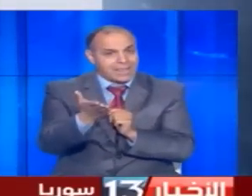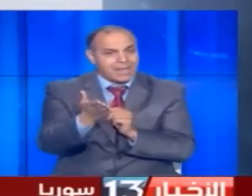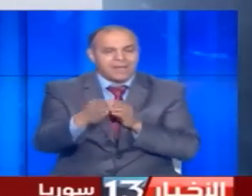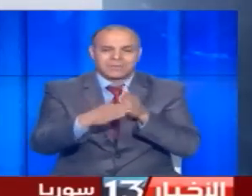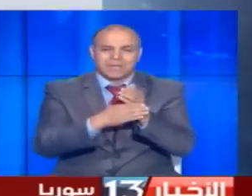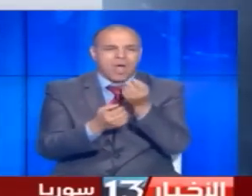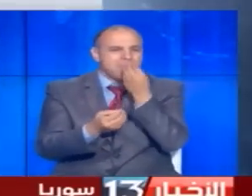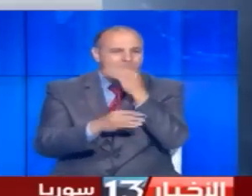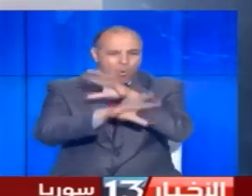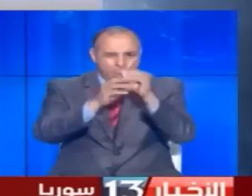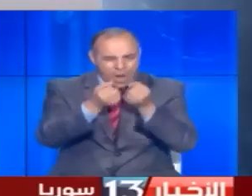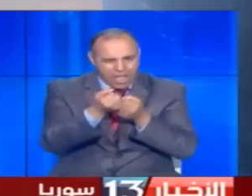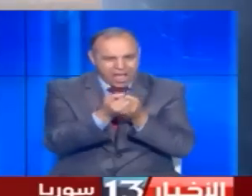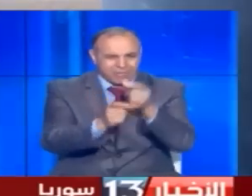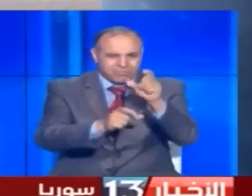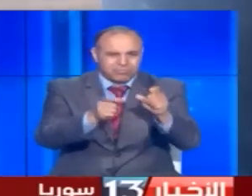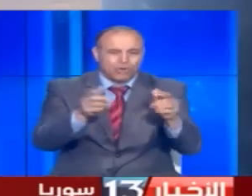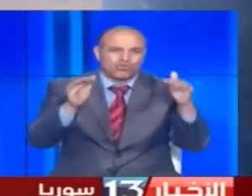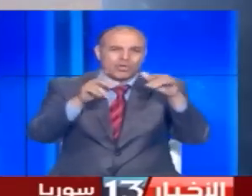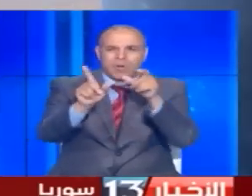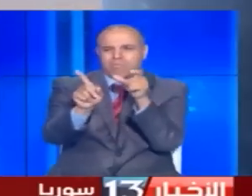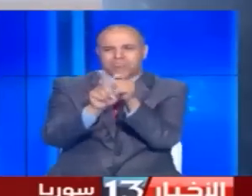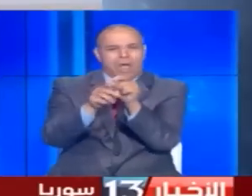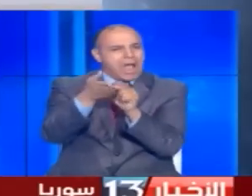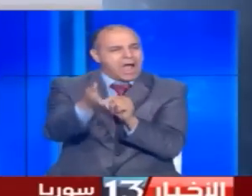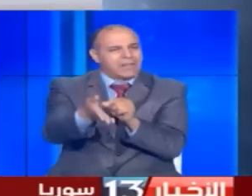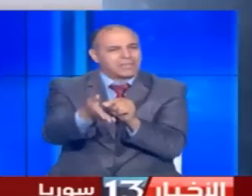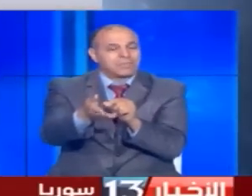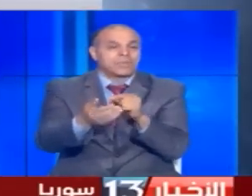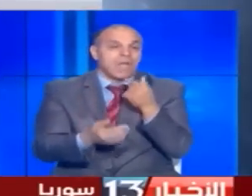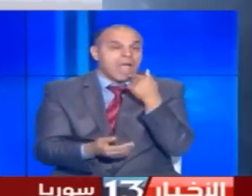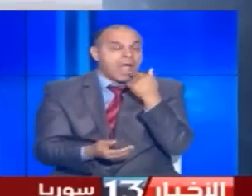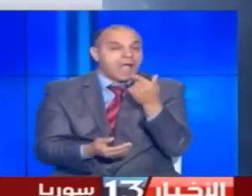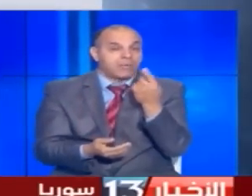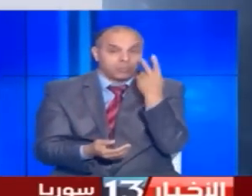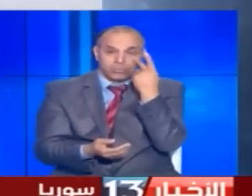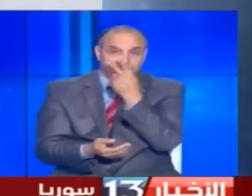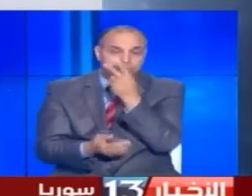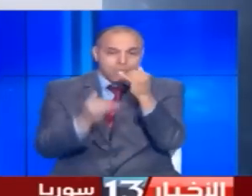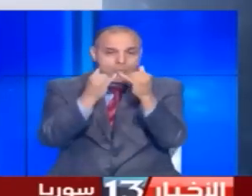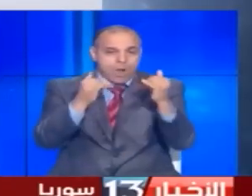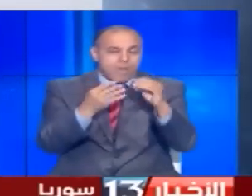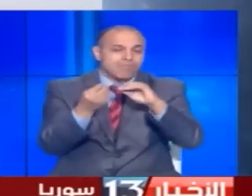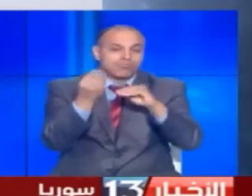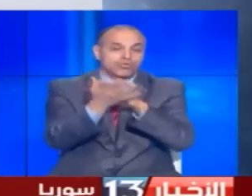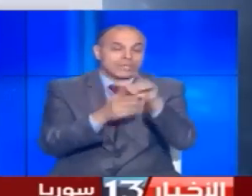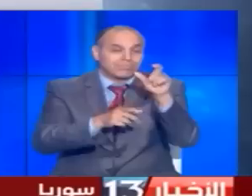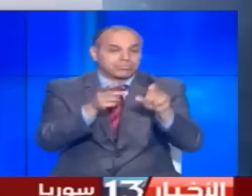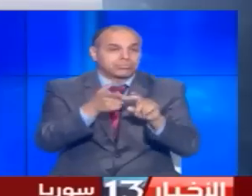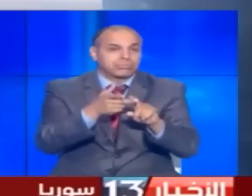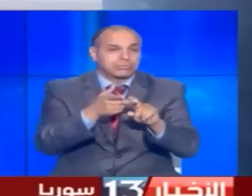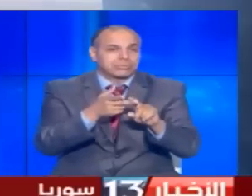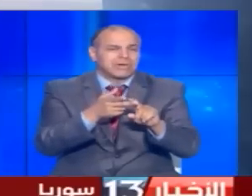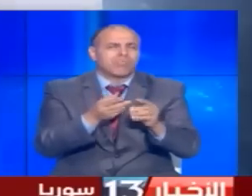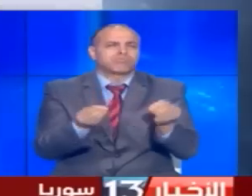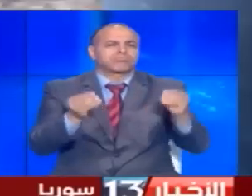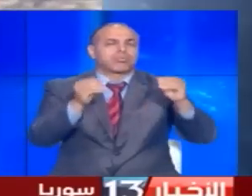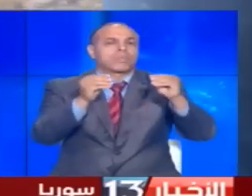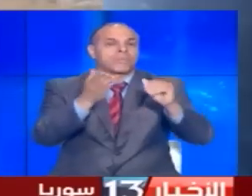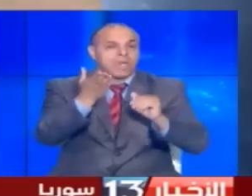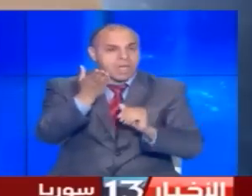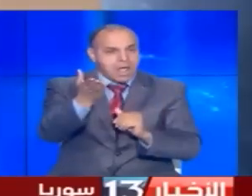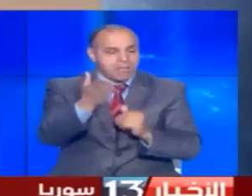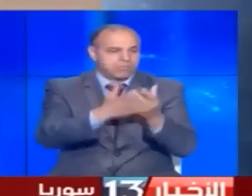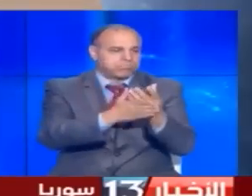لإدخال المساعدات إلى النازحين المحاصرين. يأتي ذلك فيما يشهد المخيم أزمة إنسانية متفاقمة في